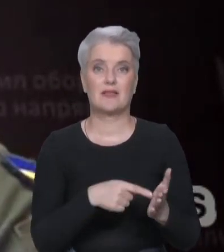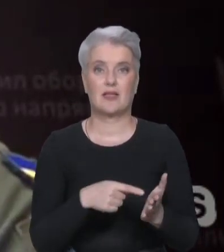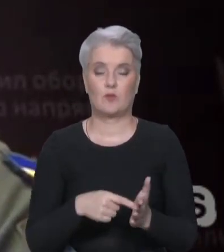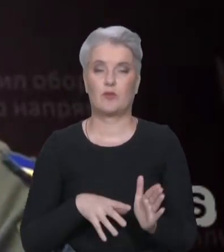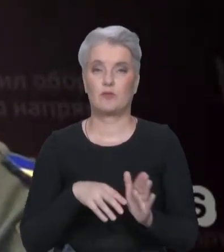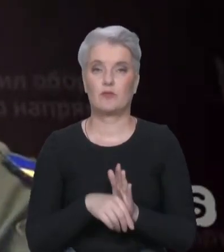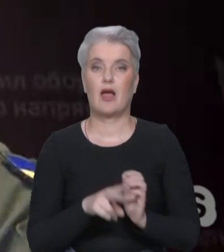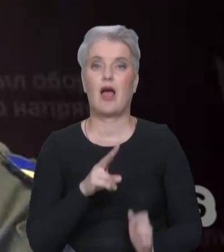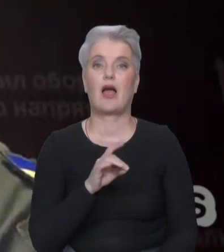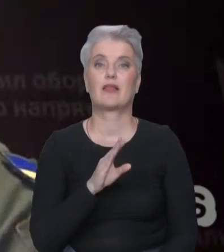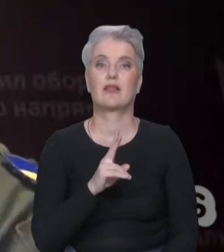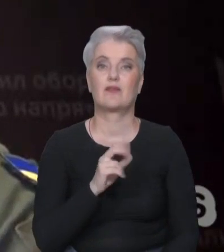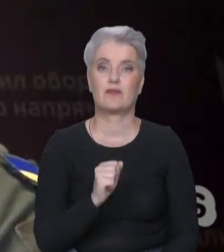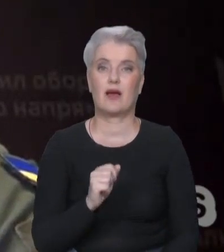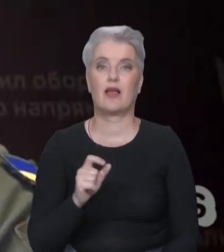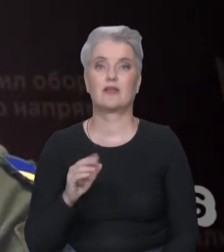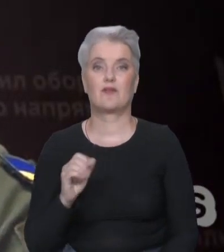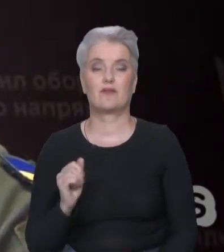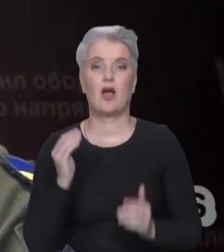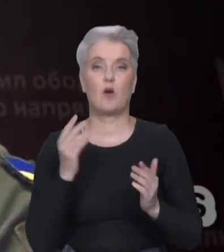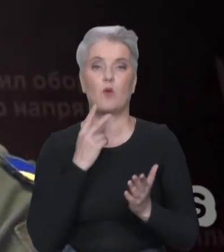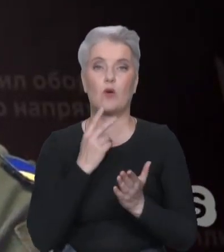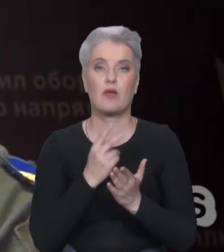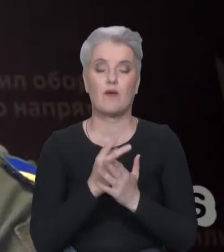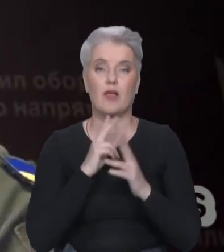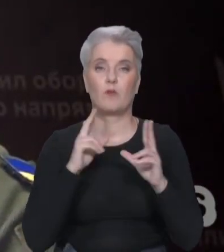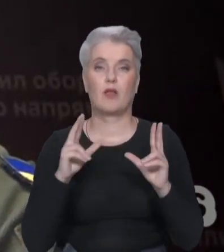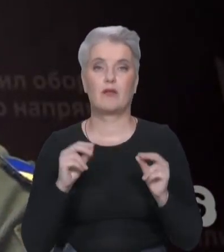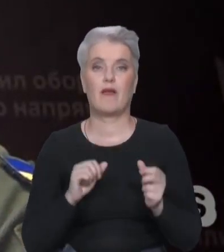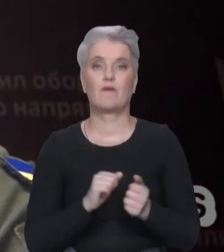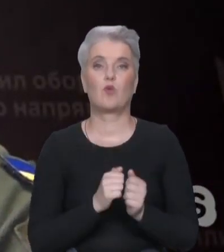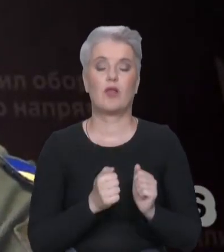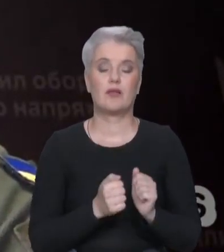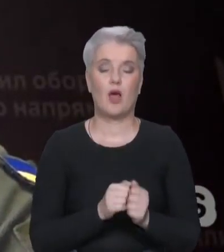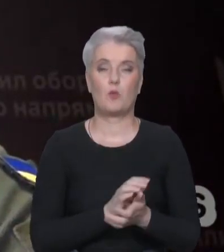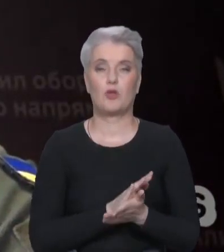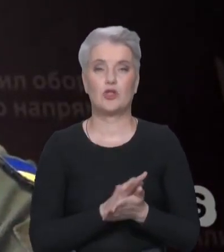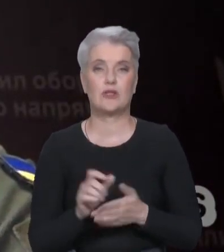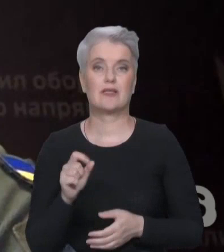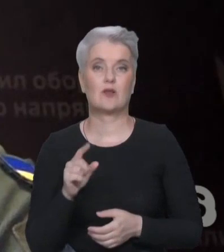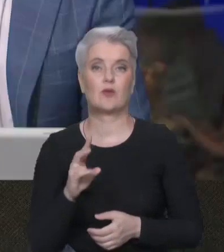Катеринівка, Єлизаветівка, Богоявленка, Благодатне, Вугледар, Причистівка, Золота Нива на Донеччині.